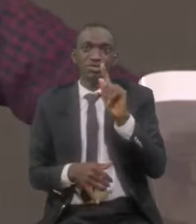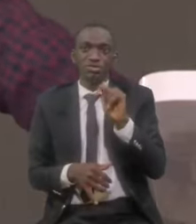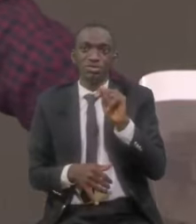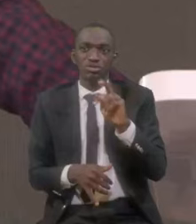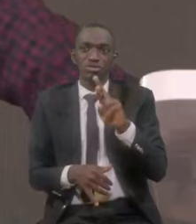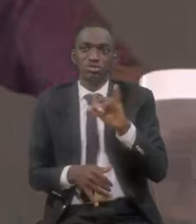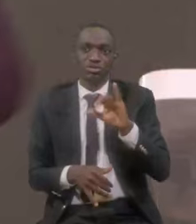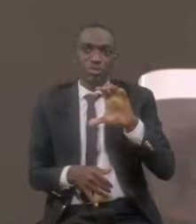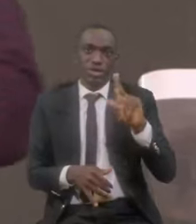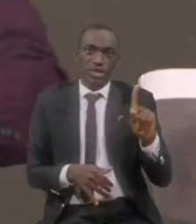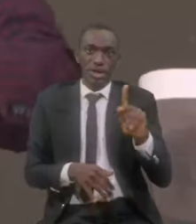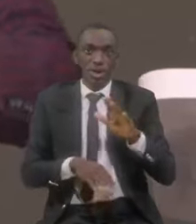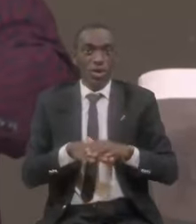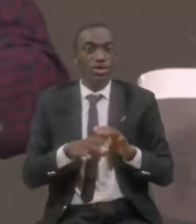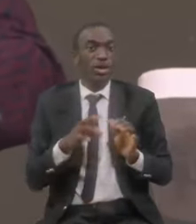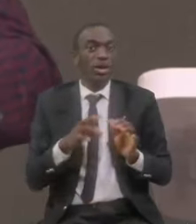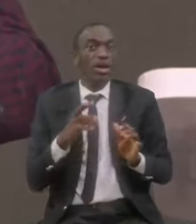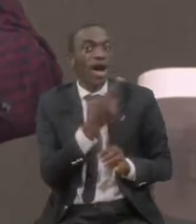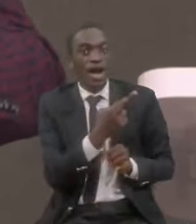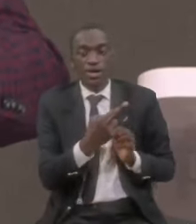Et il ne croyait pas en Dieu.